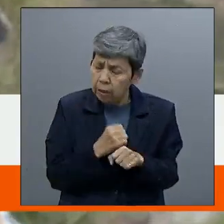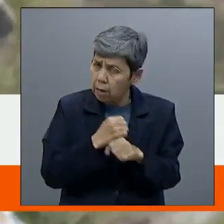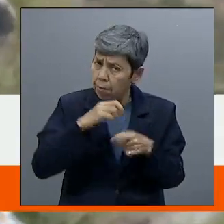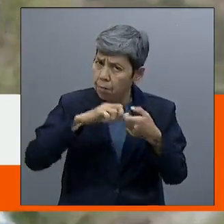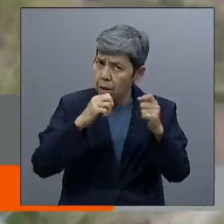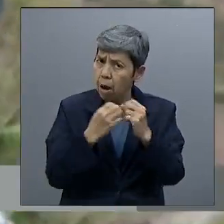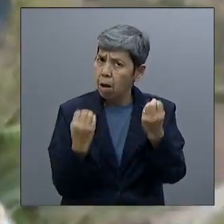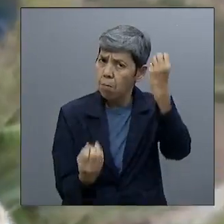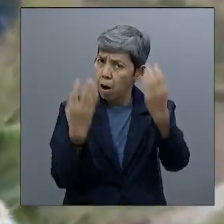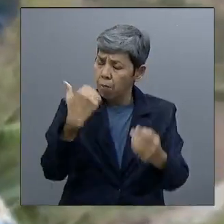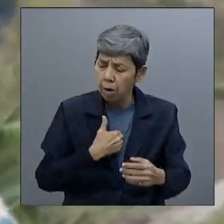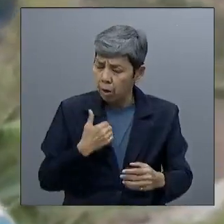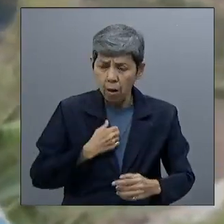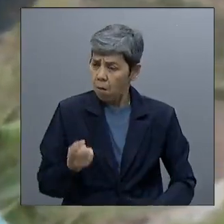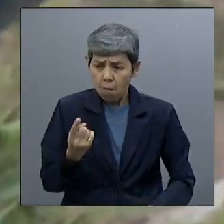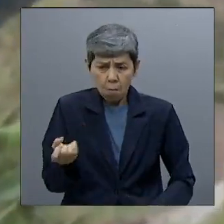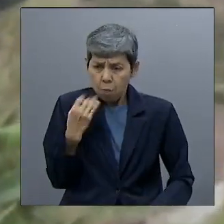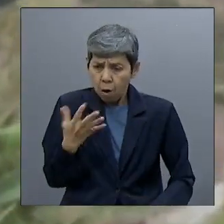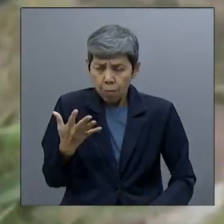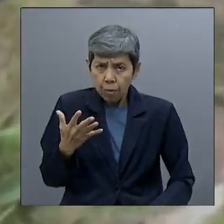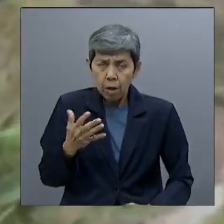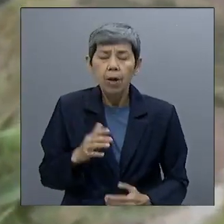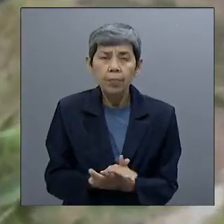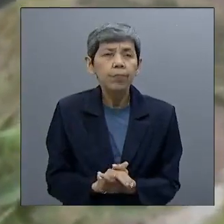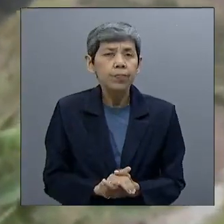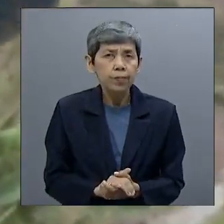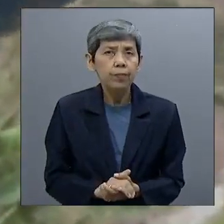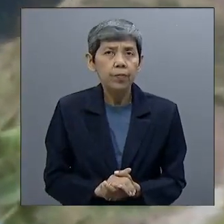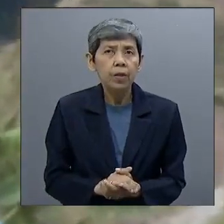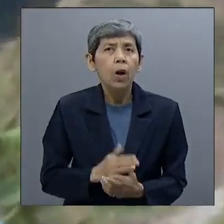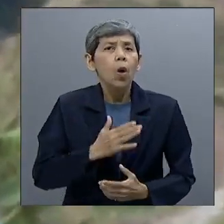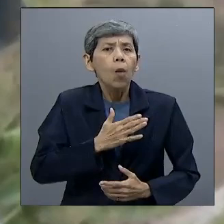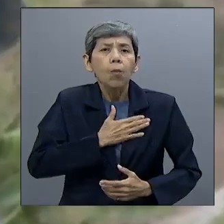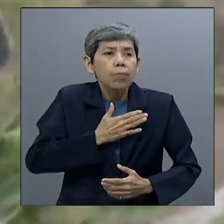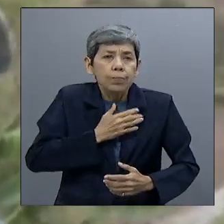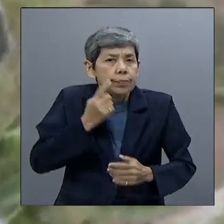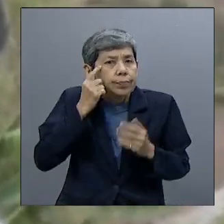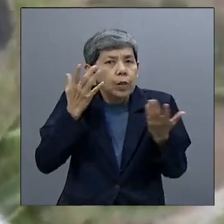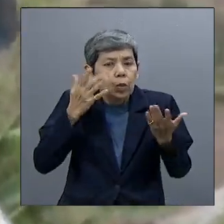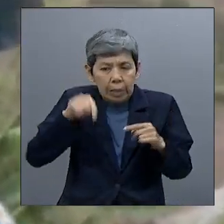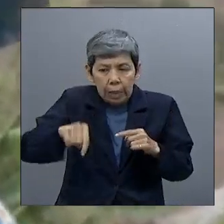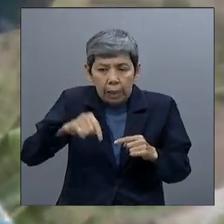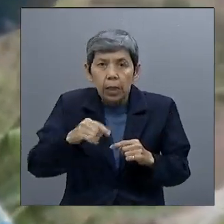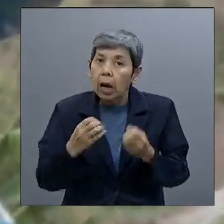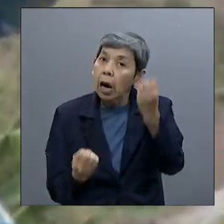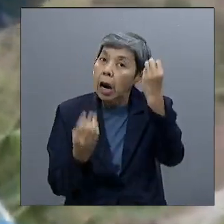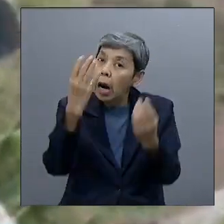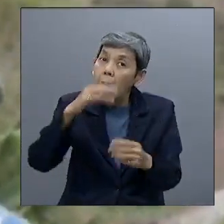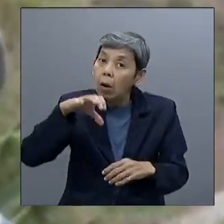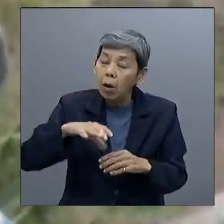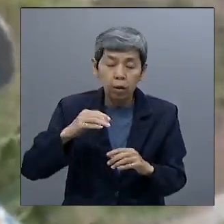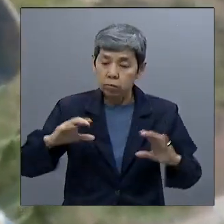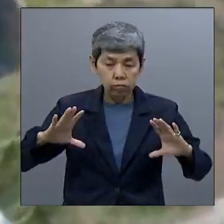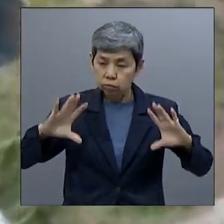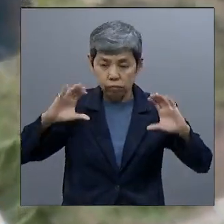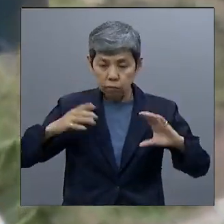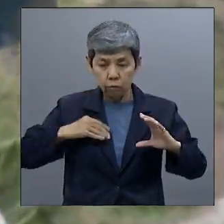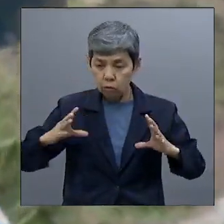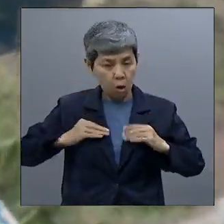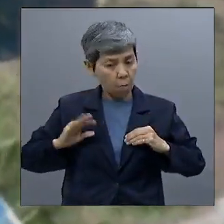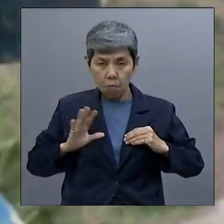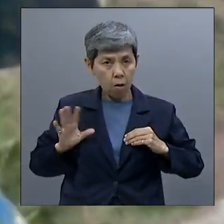ของผมมีส่วนต้องอยู่ในเขตอุทยานเพราะฉะนั้นเนี่ยผมแทบจะไม่รู้เลยว่าตรงนี้อยู่ในเขตอุทยานเพราะฉะนั้นผมจึงไม่ยอมรับว่าตรงนี้เป็นเขตอุทย